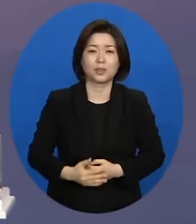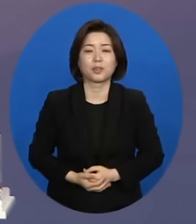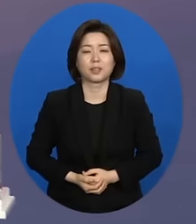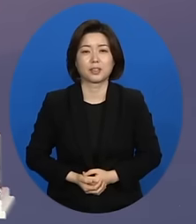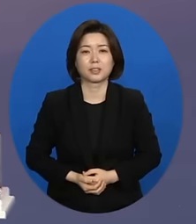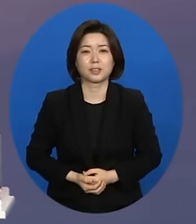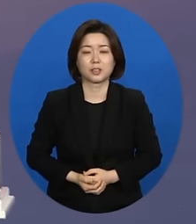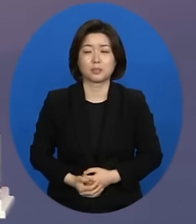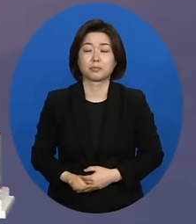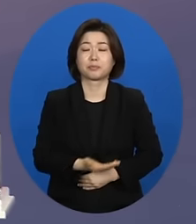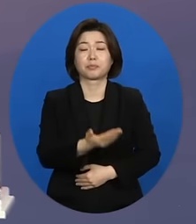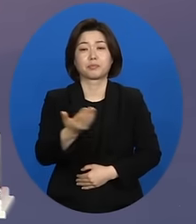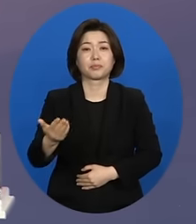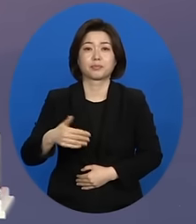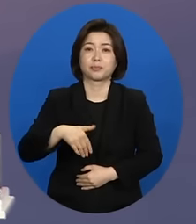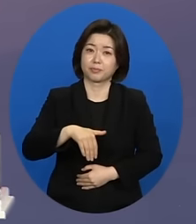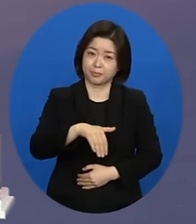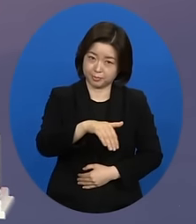너희는 가서